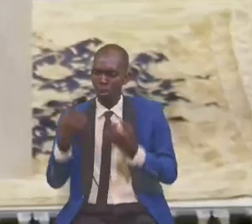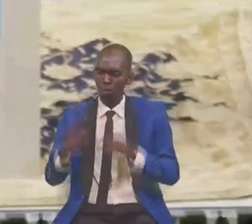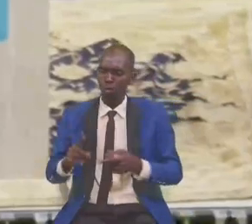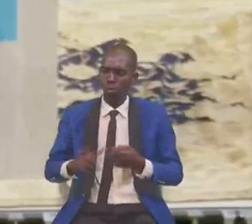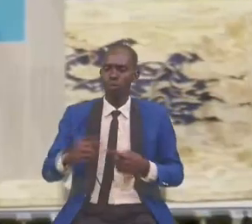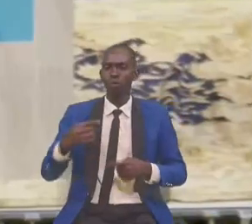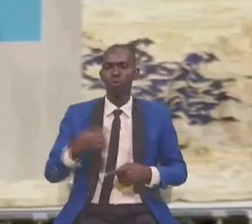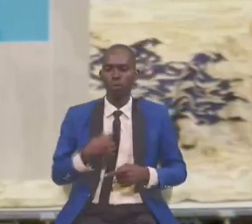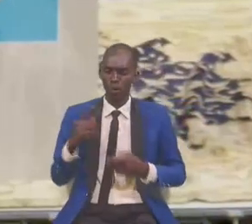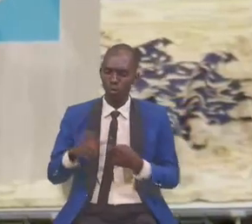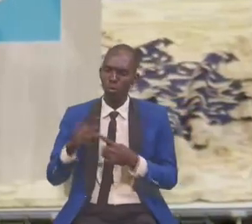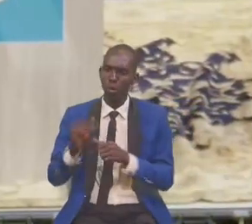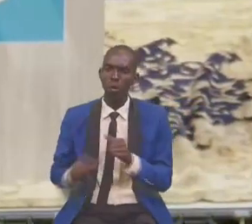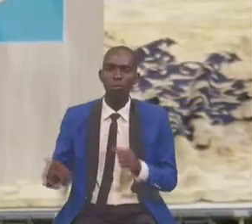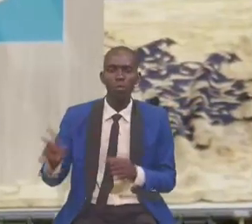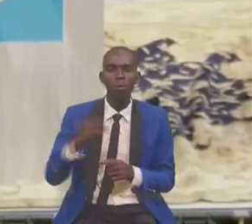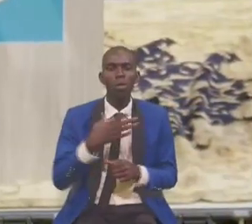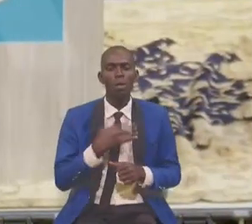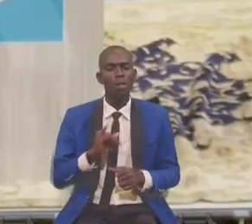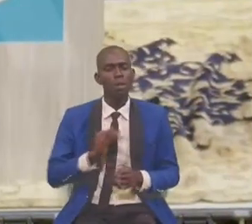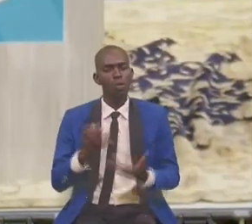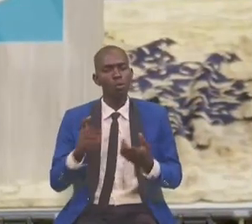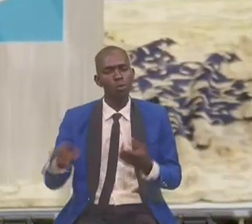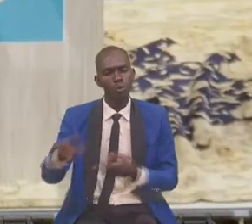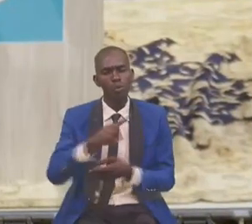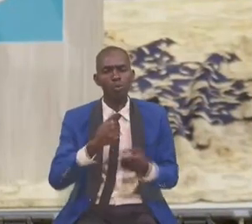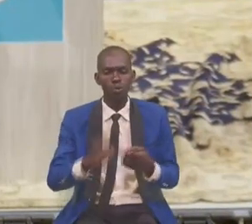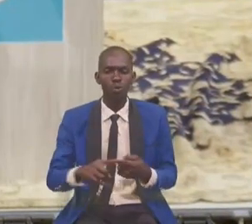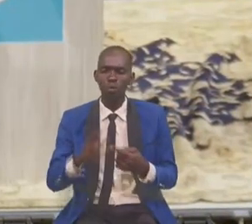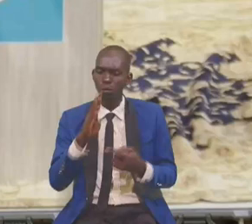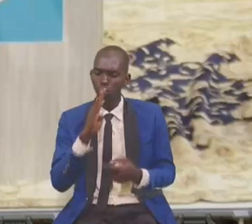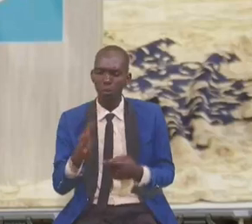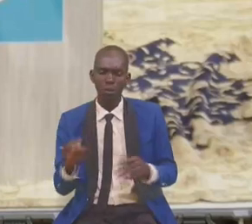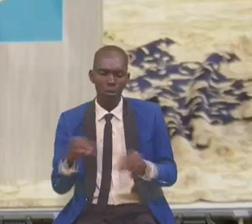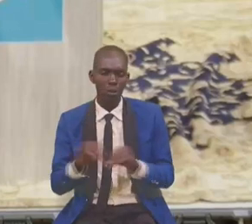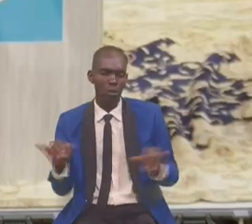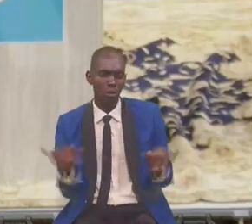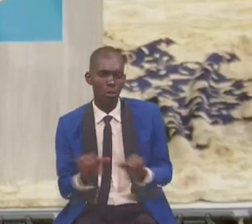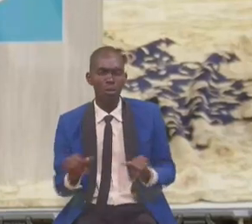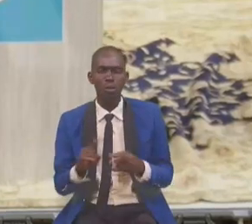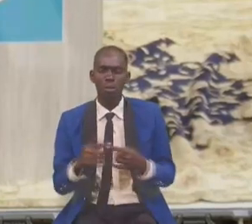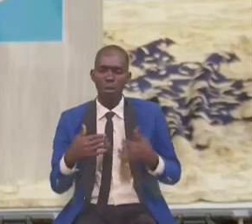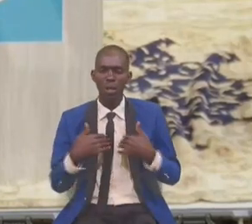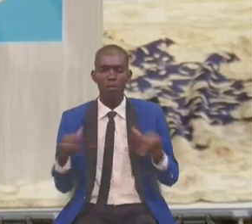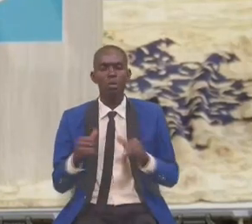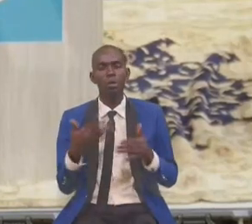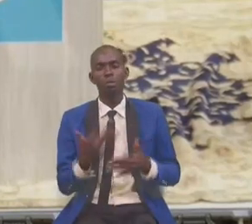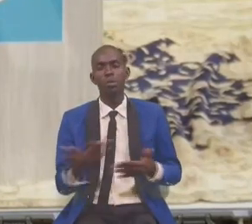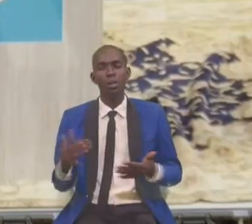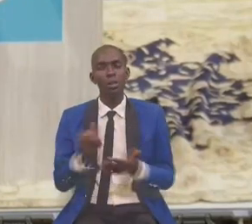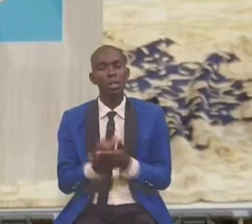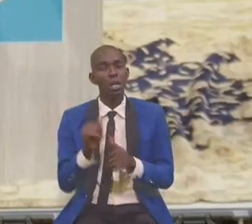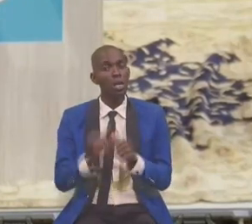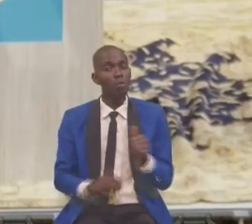moi pour chacun. Et je vous appelle au même modèle, je vous appelle au même style de vie, pour que partout vous